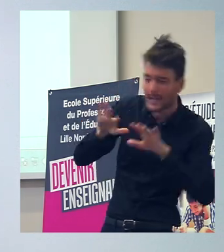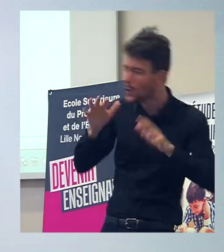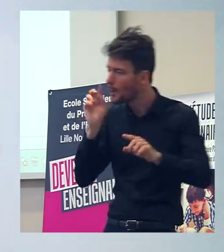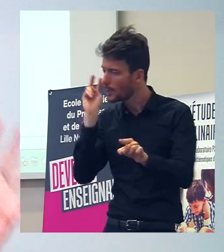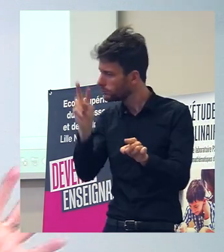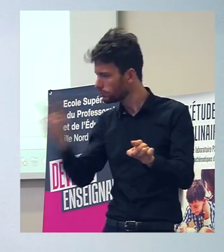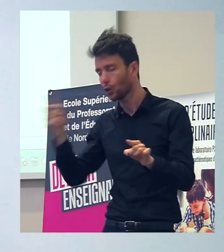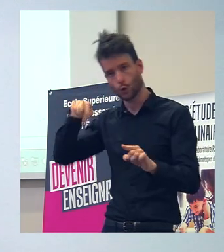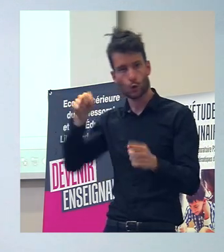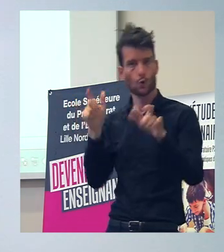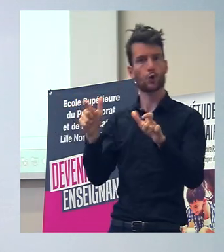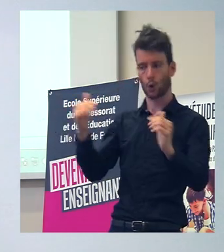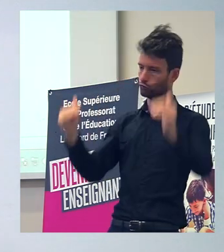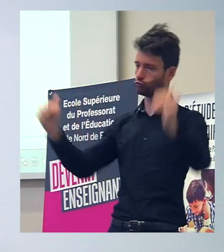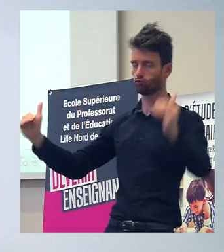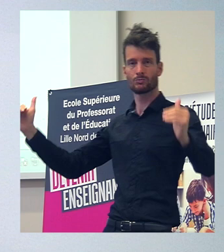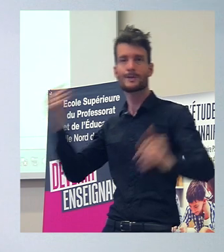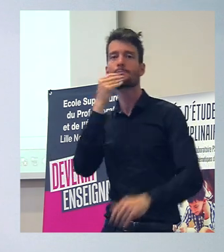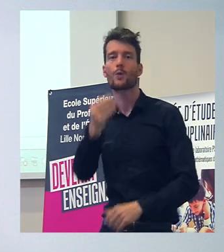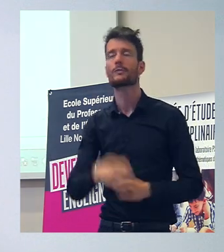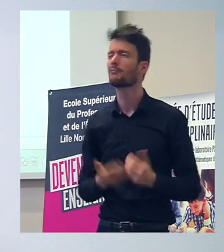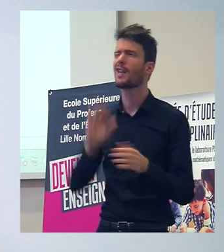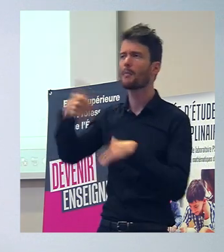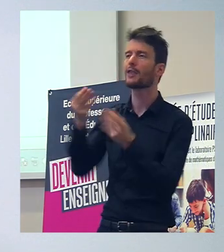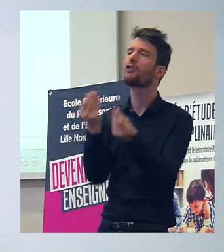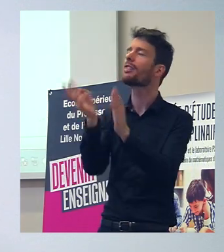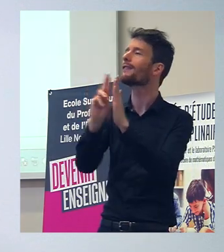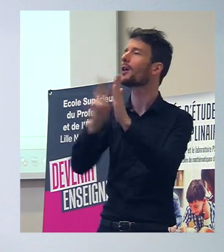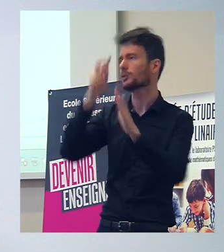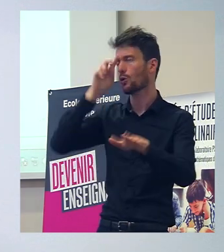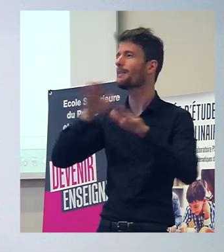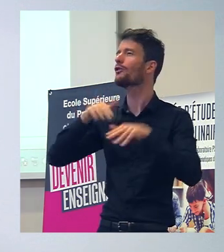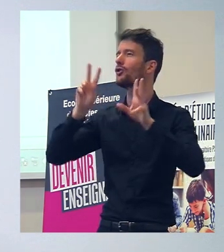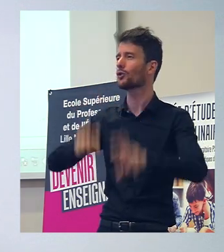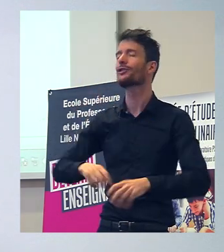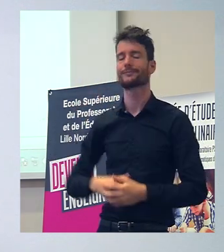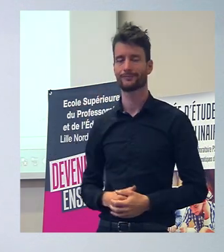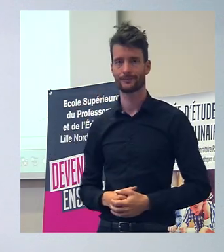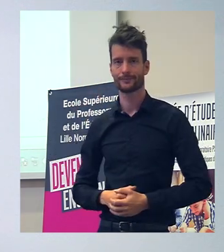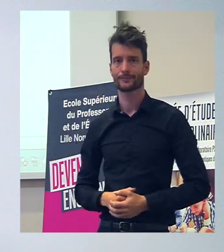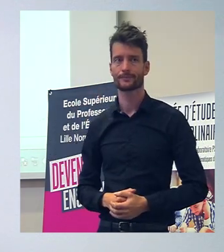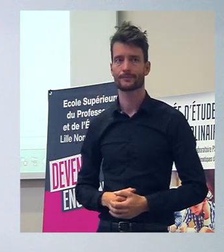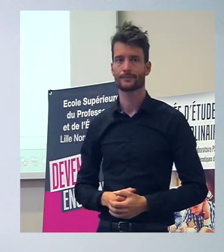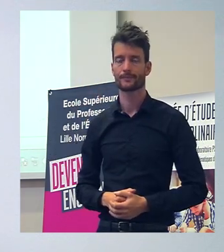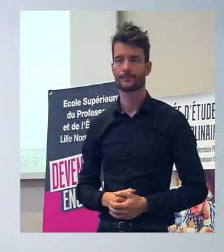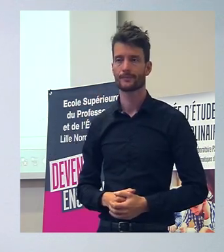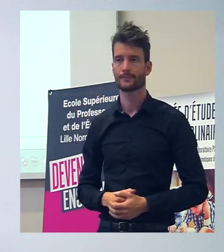Donc tout ça, vous allez voir, je vais vous donner la référence pour la méthodologie de la recherche. Mais en tout